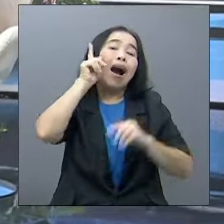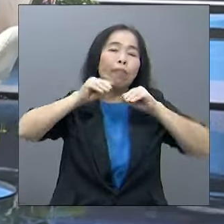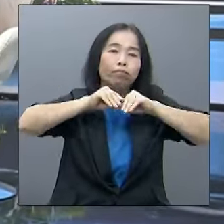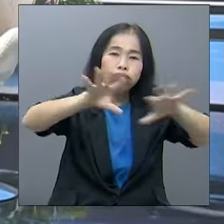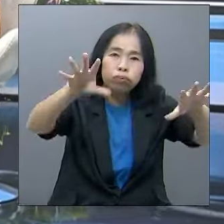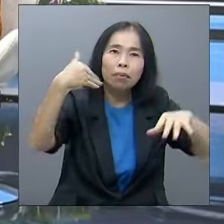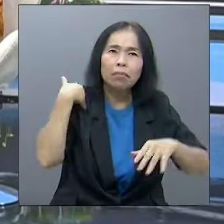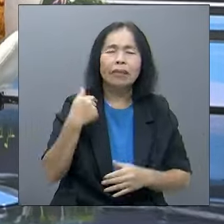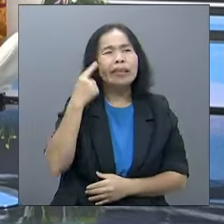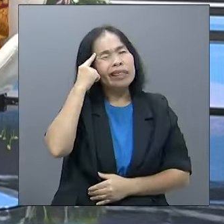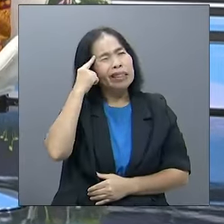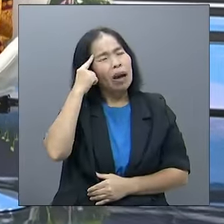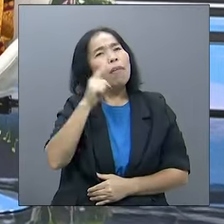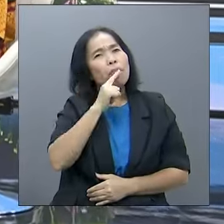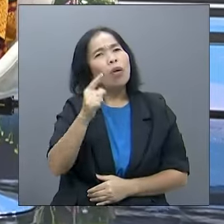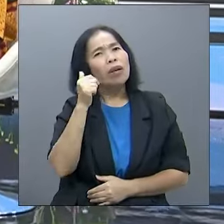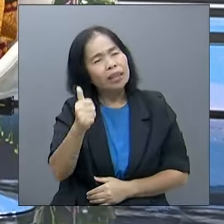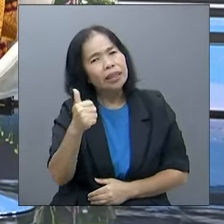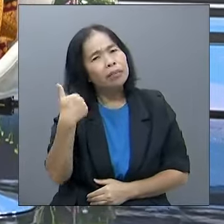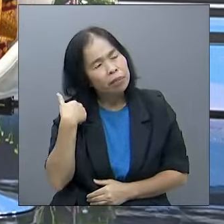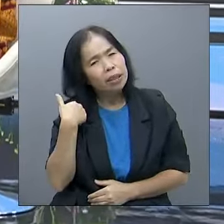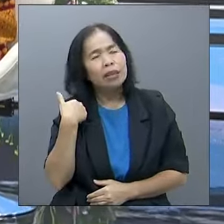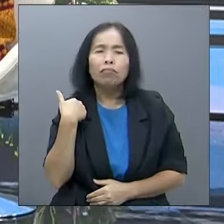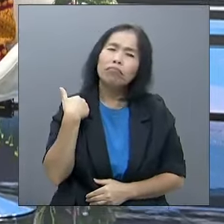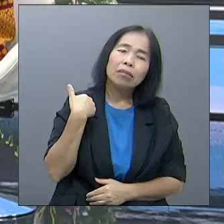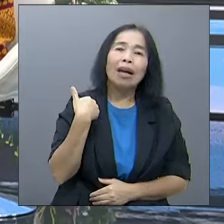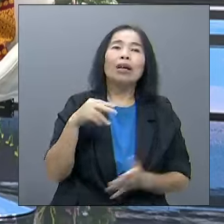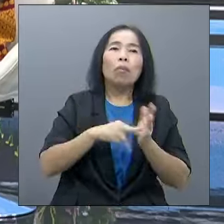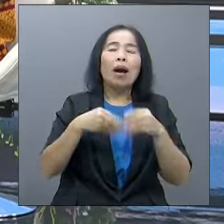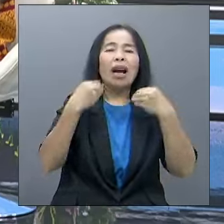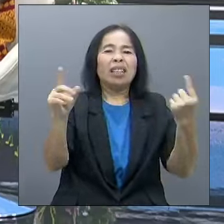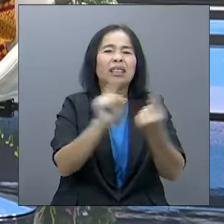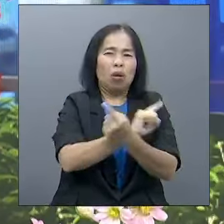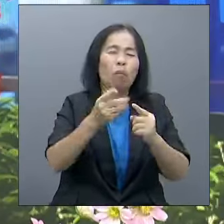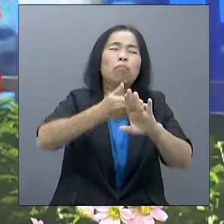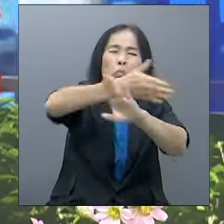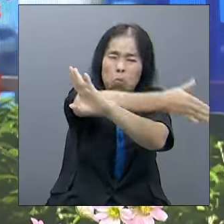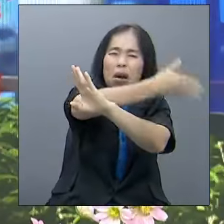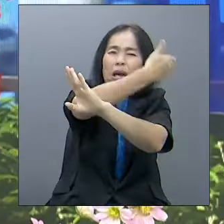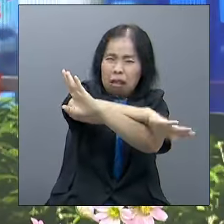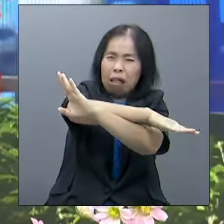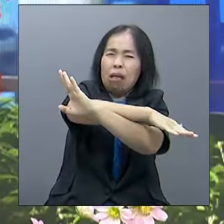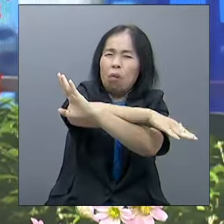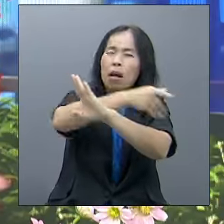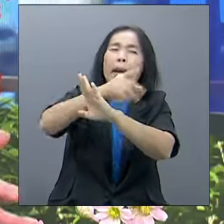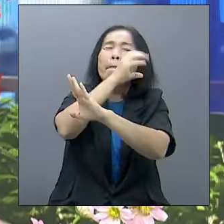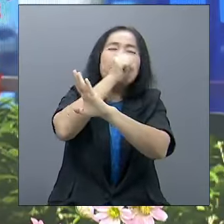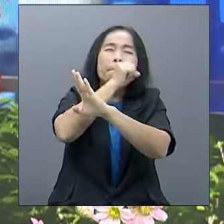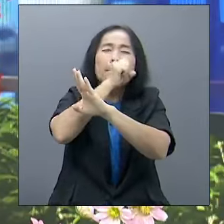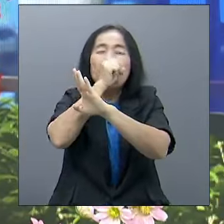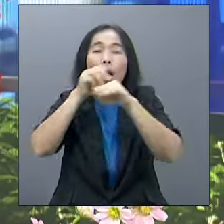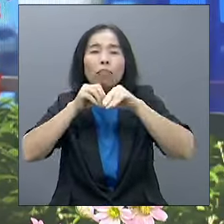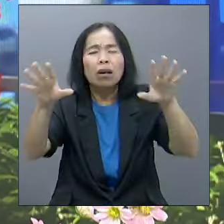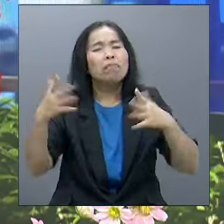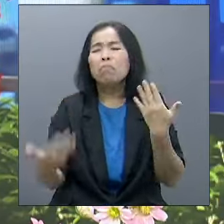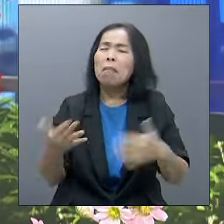สิ่งที่ดีนะครับเพราะบางทีเรื่องนี้มันอาจจะเกิดขึ้นในสังคมเรามาสักระยะนึงแล้วแต่เราอาจจะมองว่าก็ไม่เห็นเป็นไร ธรรมดา เป็นเด็ก